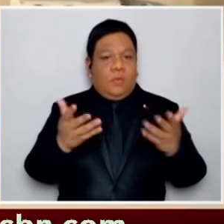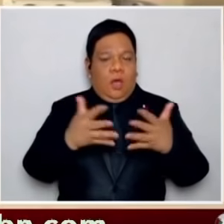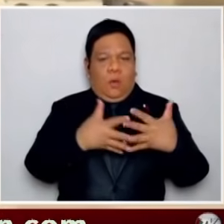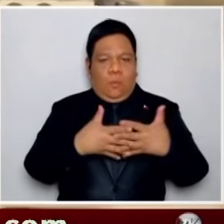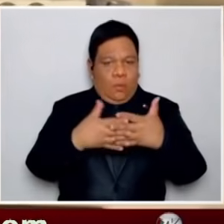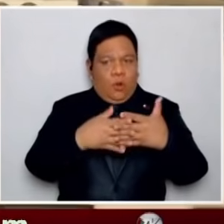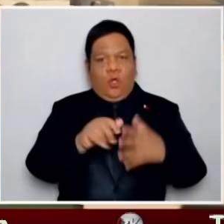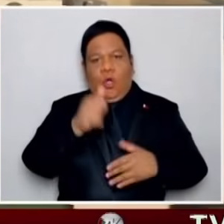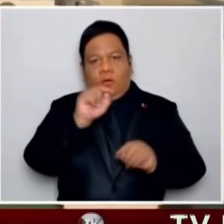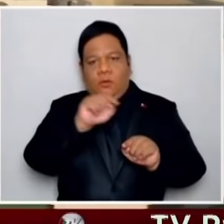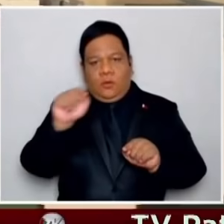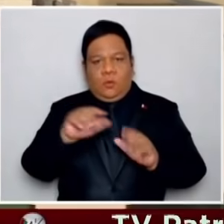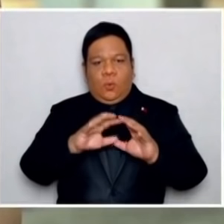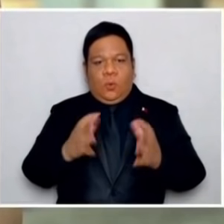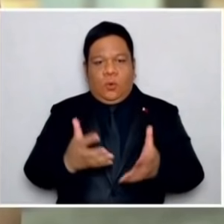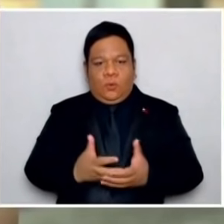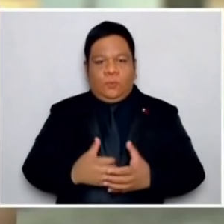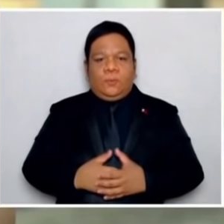ng mundo.